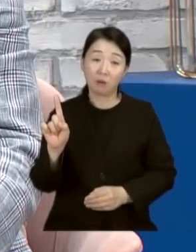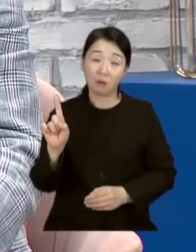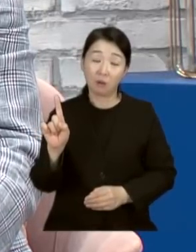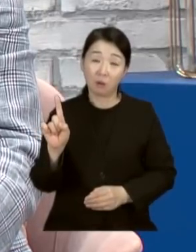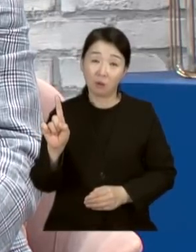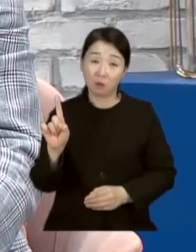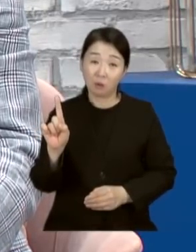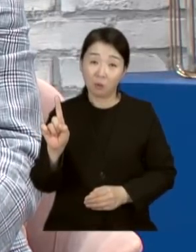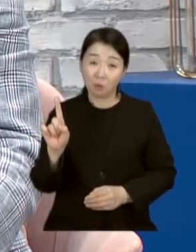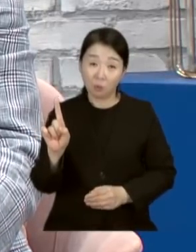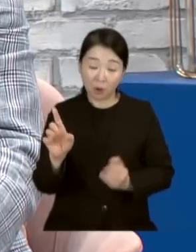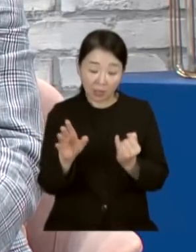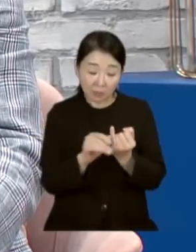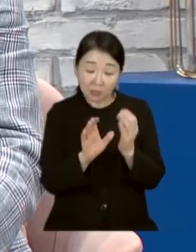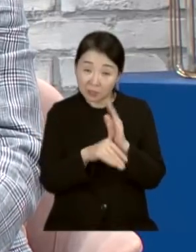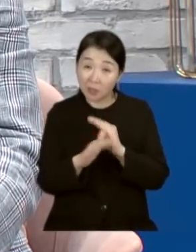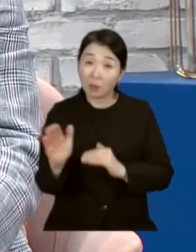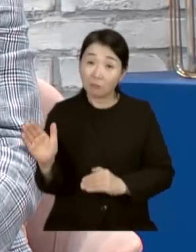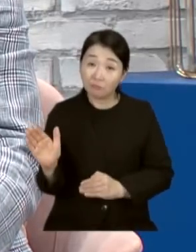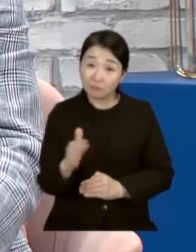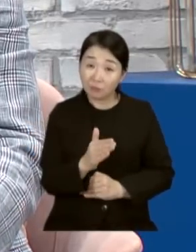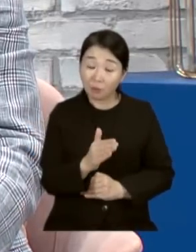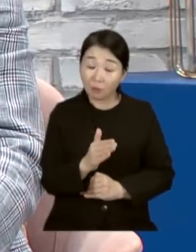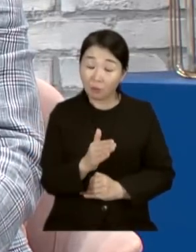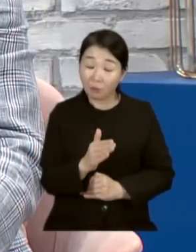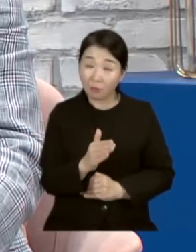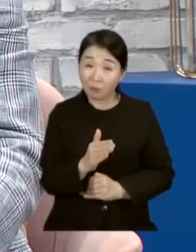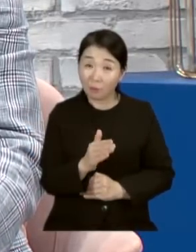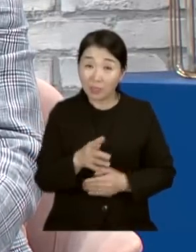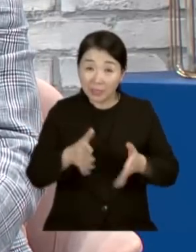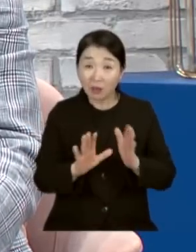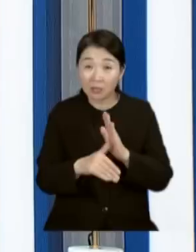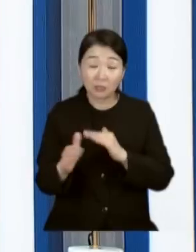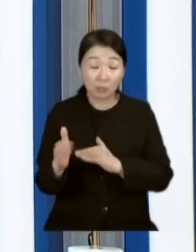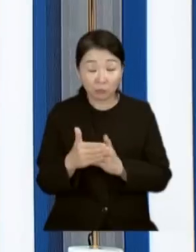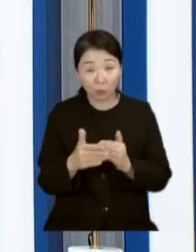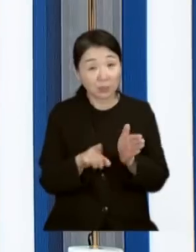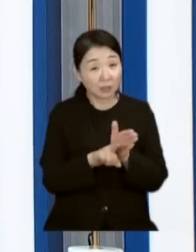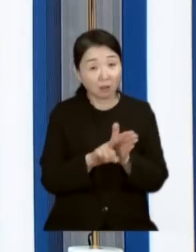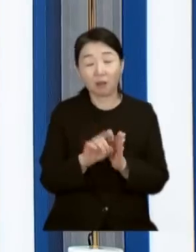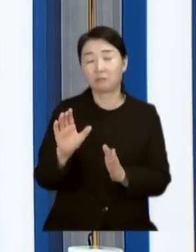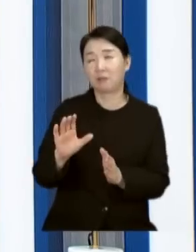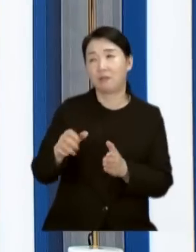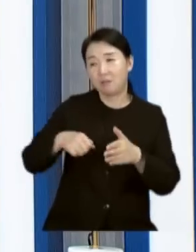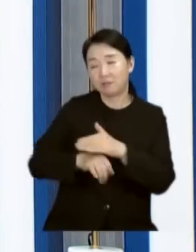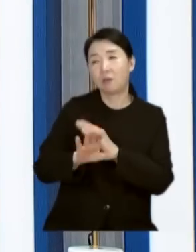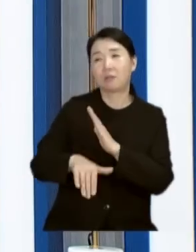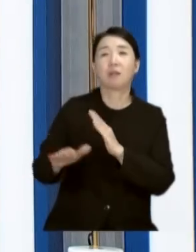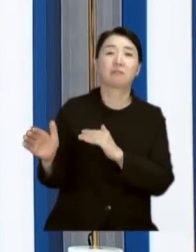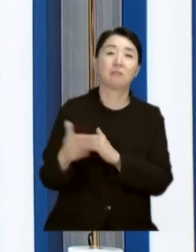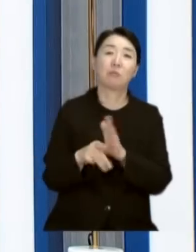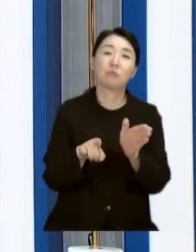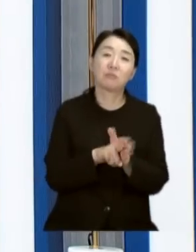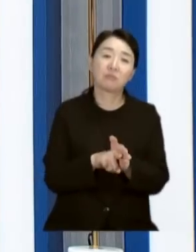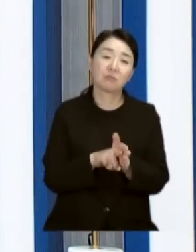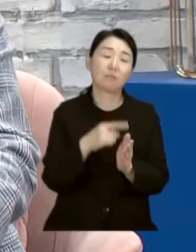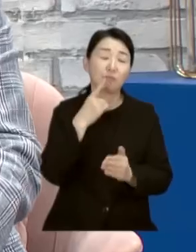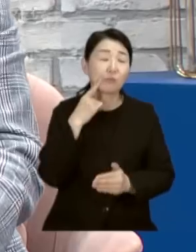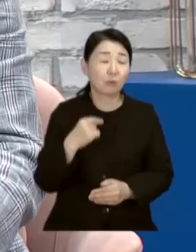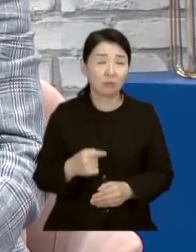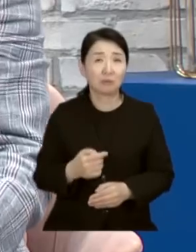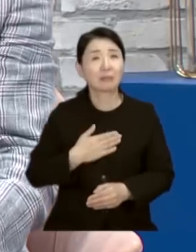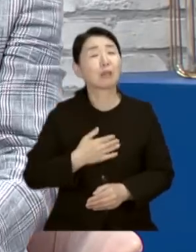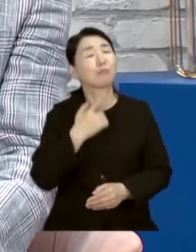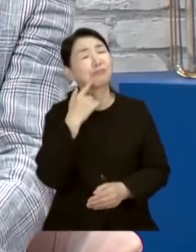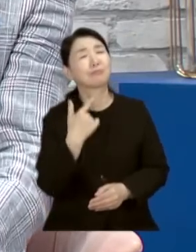그러니까 모태신앙인 거예요? 아니면 언제부터 아니에요. 시작을 하신 거예요? 아니에요. 저는 모태신앙이 그렇게 부럽더라고요. 저도 그래요. 네, 아 그러세요? 다